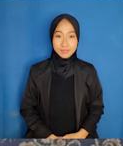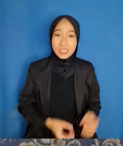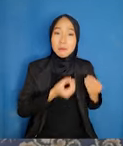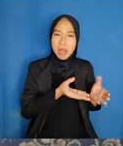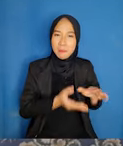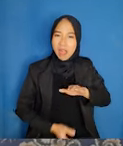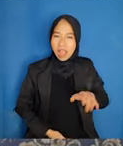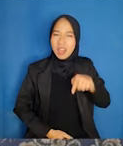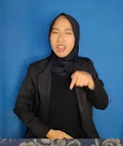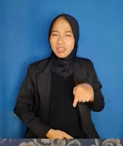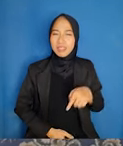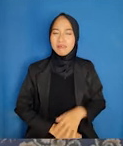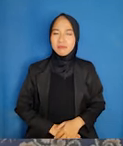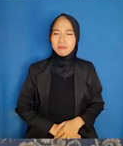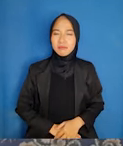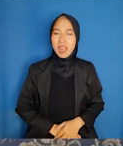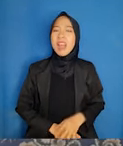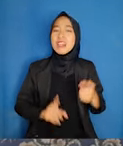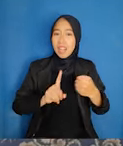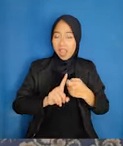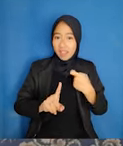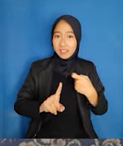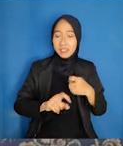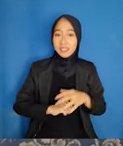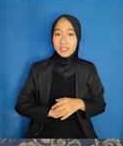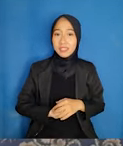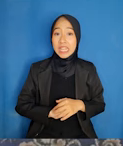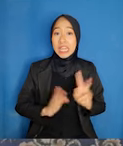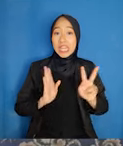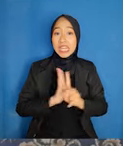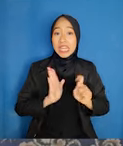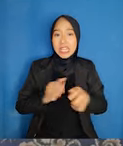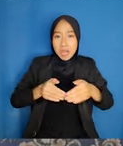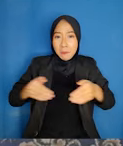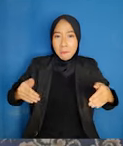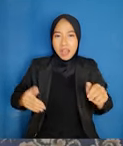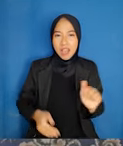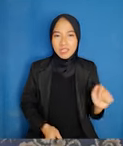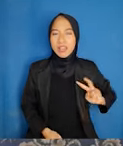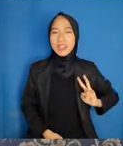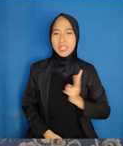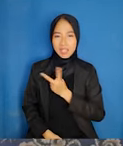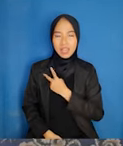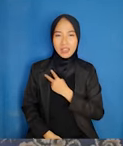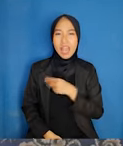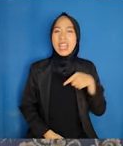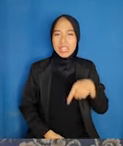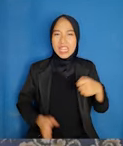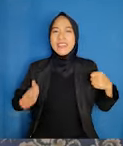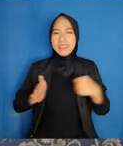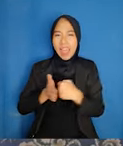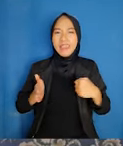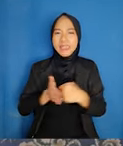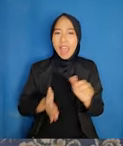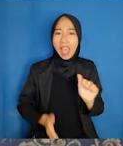Karena anak-anak ini memang dari segi keterbatasan kita memang tantangan